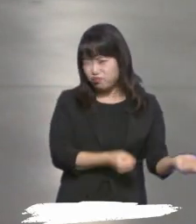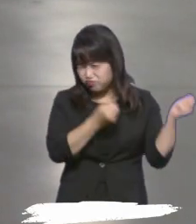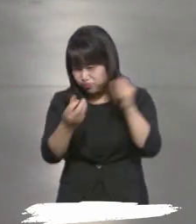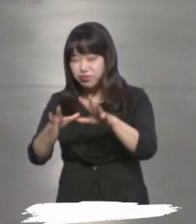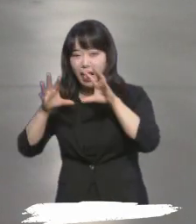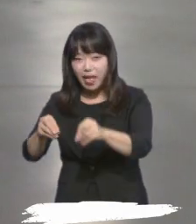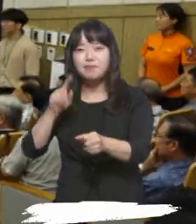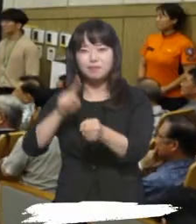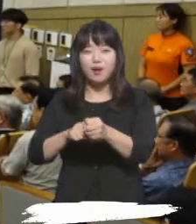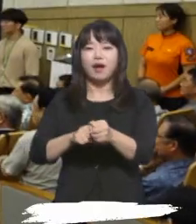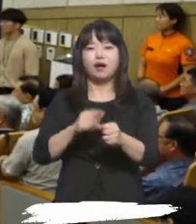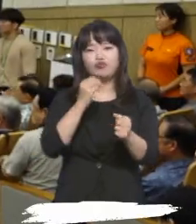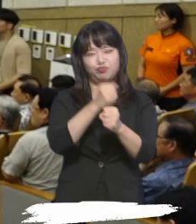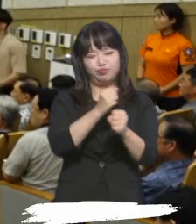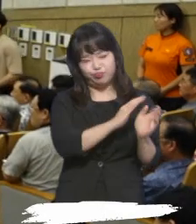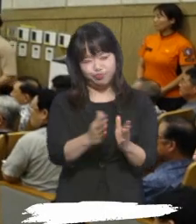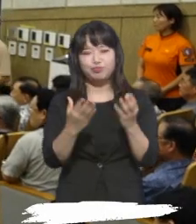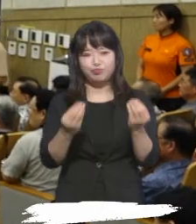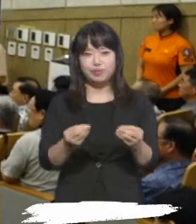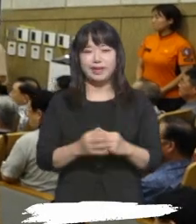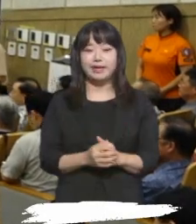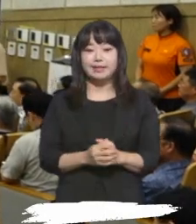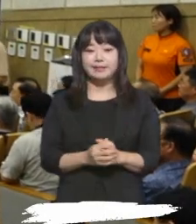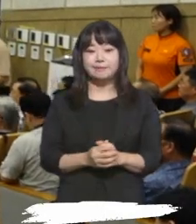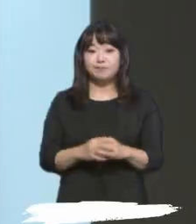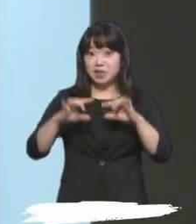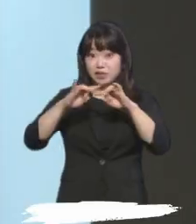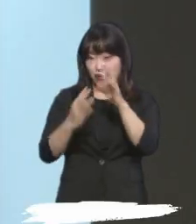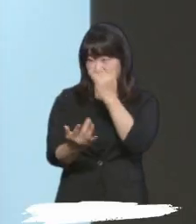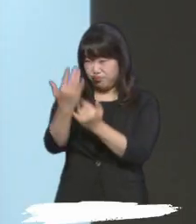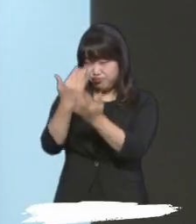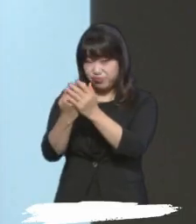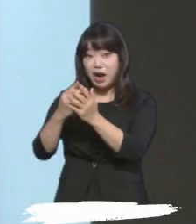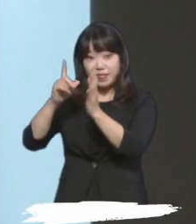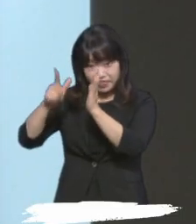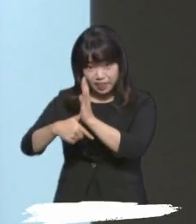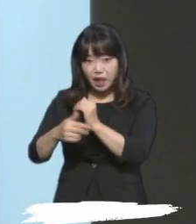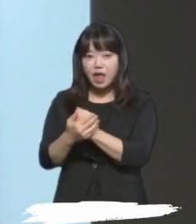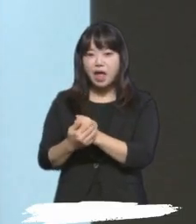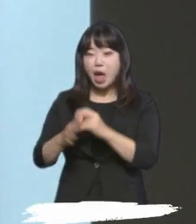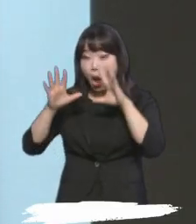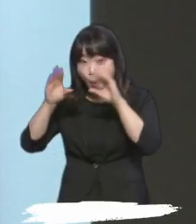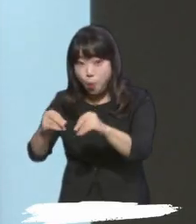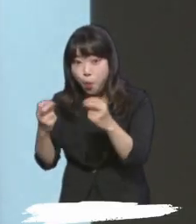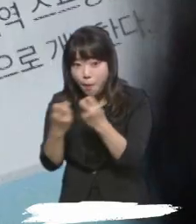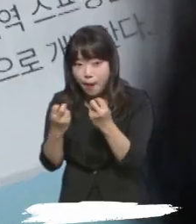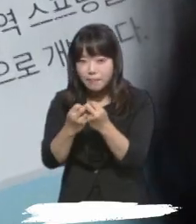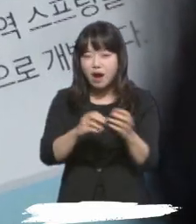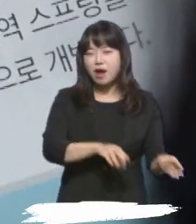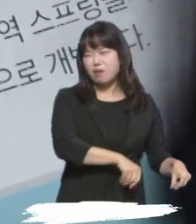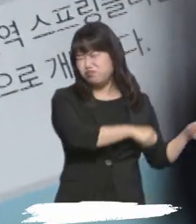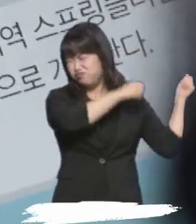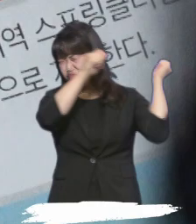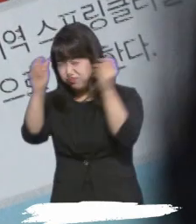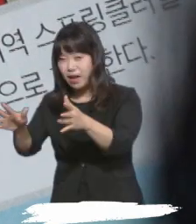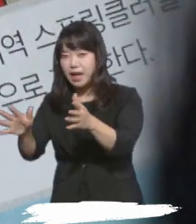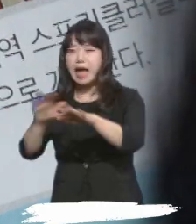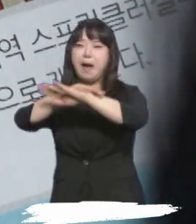추진하고 있습니다. 전기차에서 난 불을 효율적으로 끌 수 있는 방법 가운데 하나로